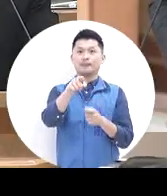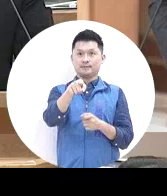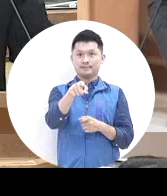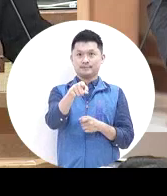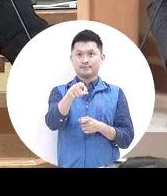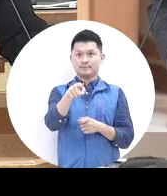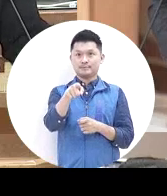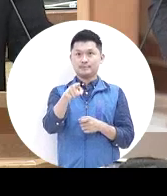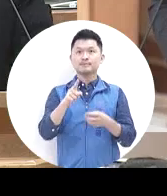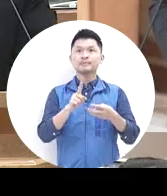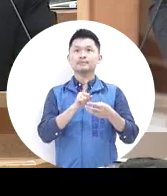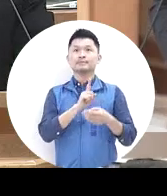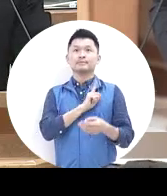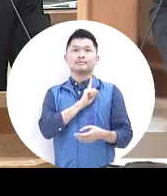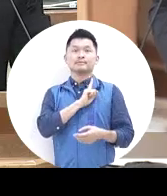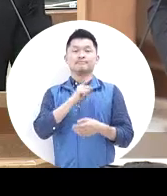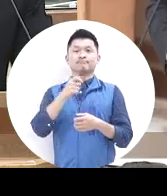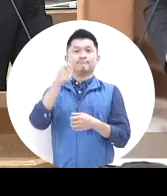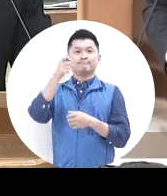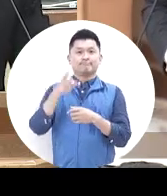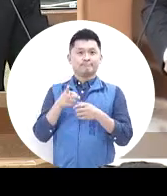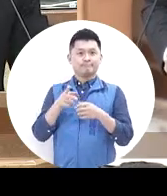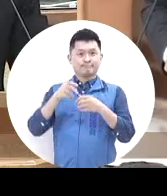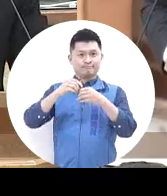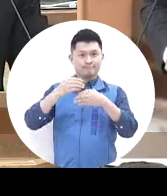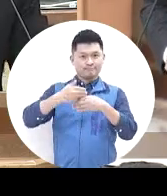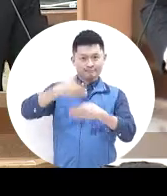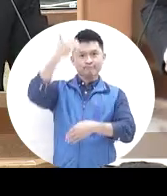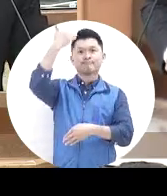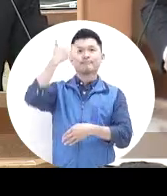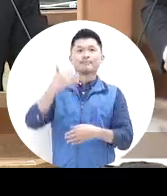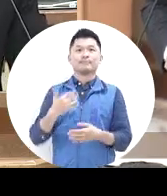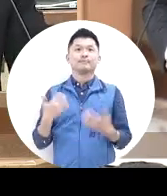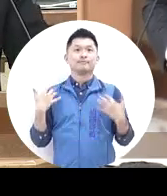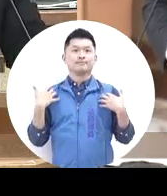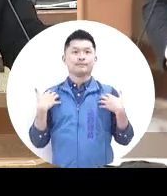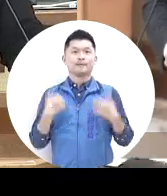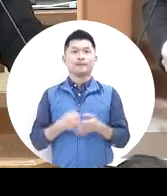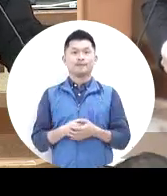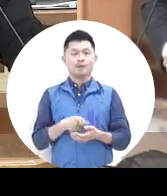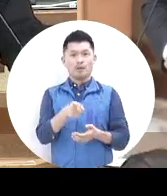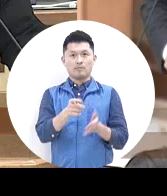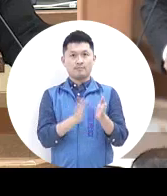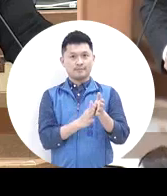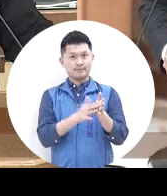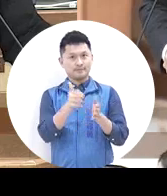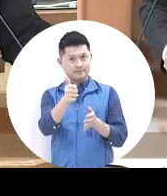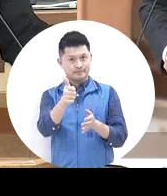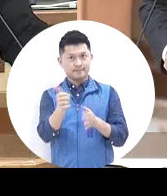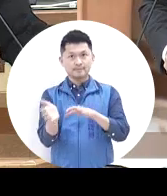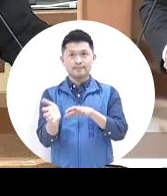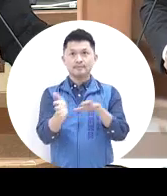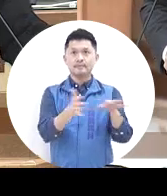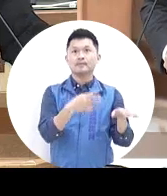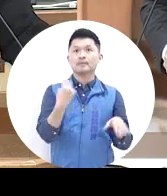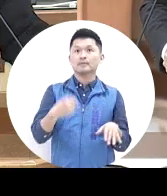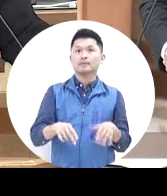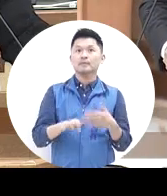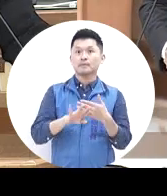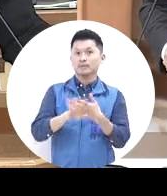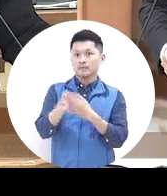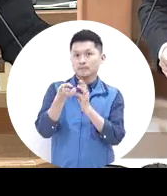来亲自来揭牌啊，那吼。 谢谢。 但是呢，在肯定你之余，有一些比较细部的计